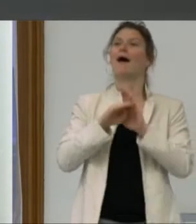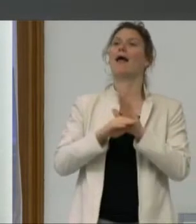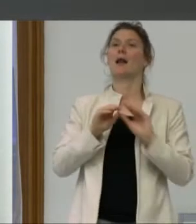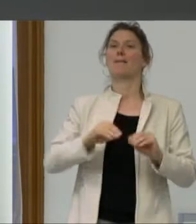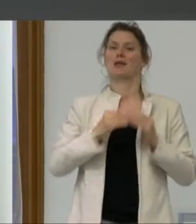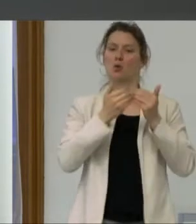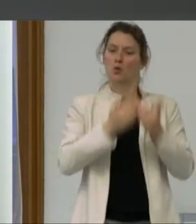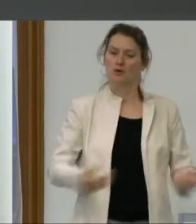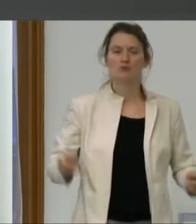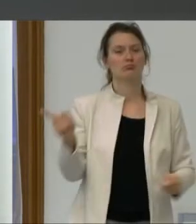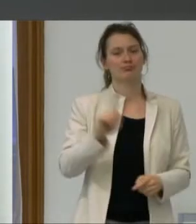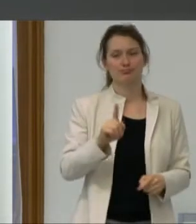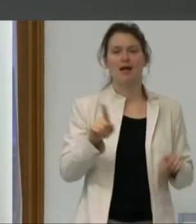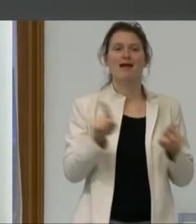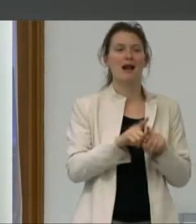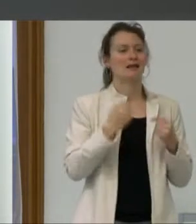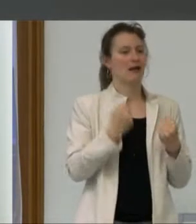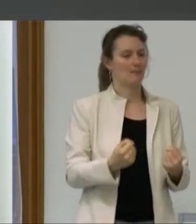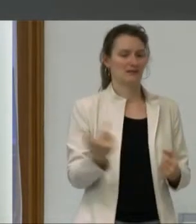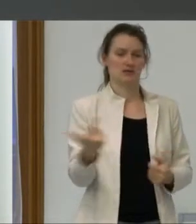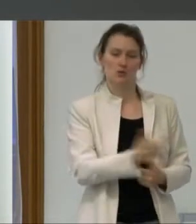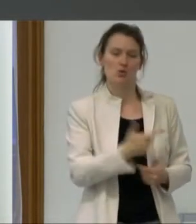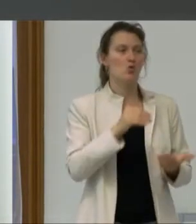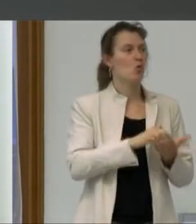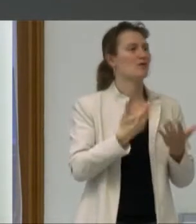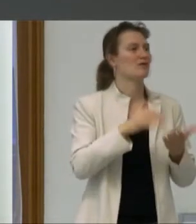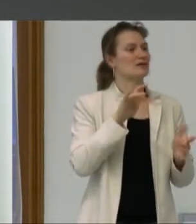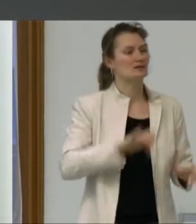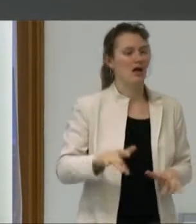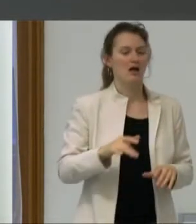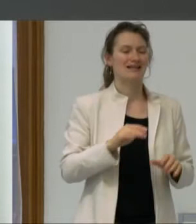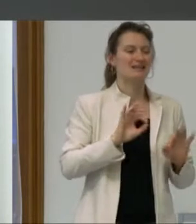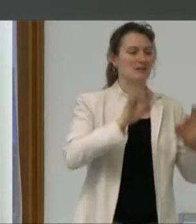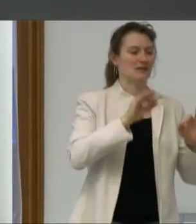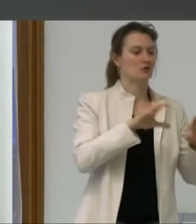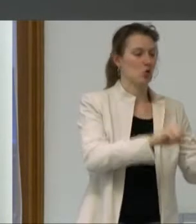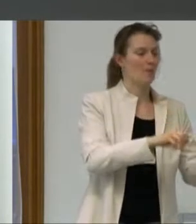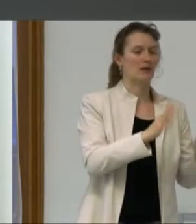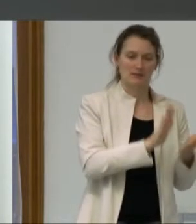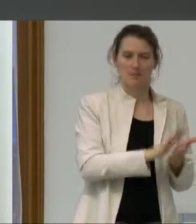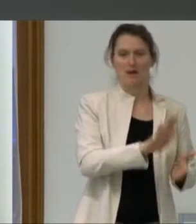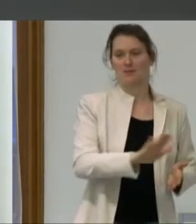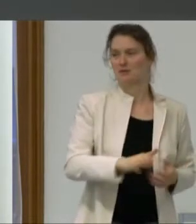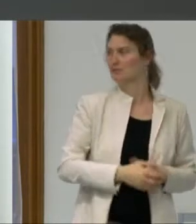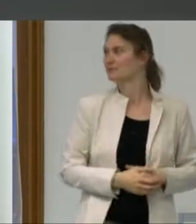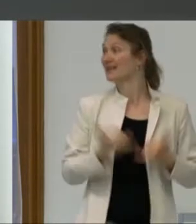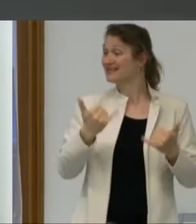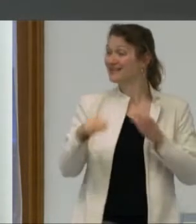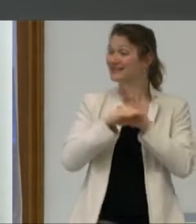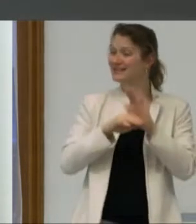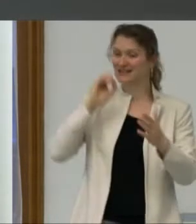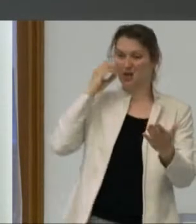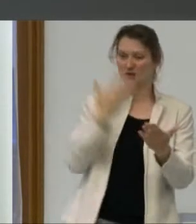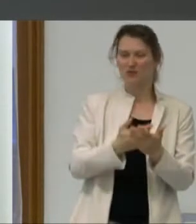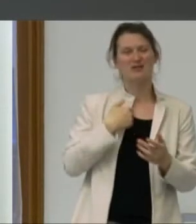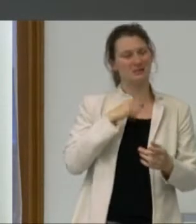kommen, bei gleichzeitiger Absicherung notwendiger spezifischer Kompetenzen. Hier ist am momentanen Gesetzesentwurf